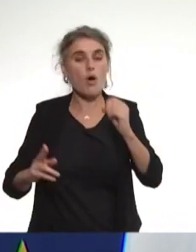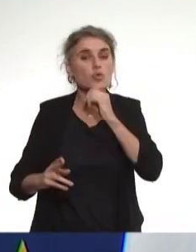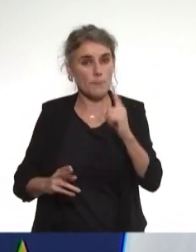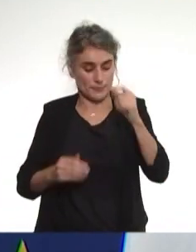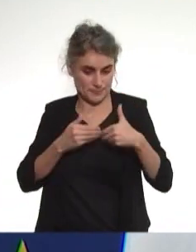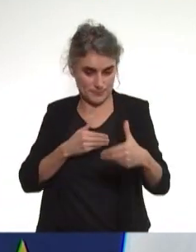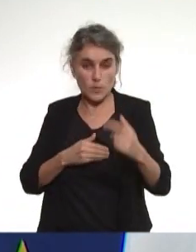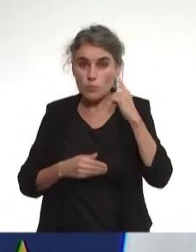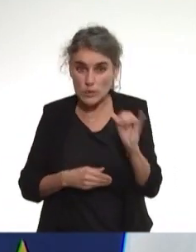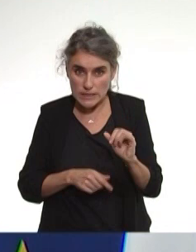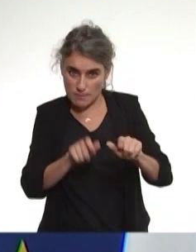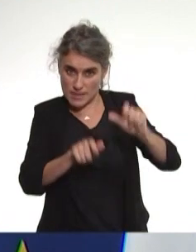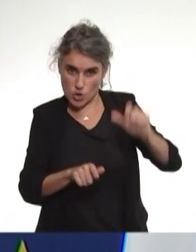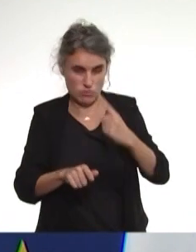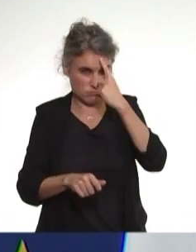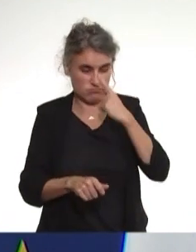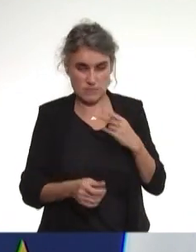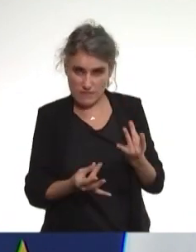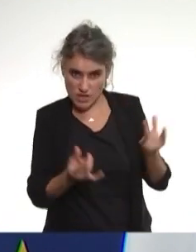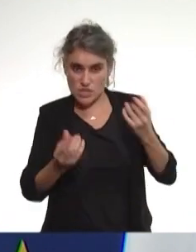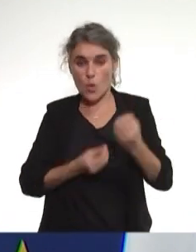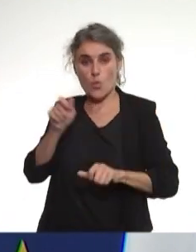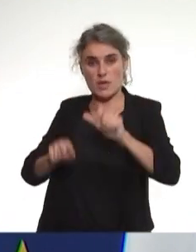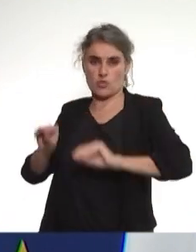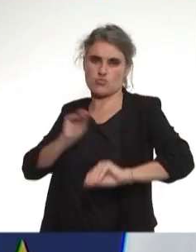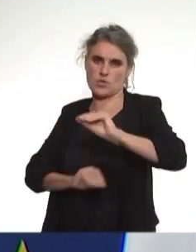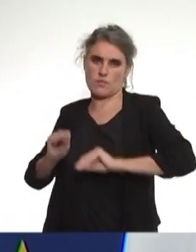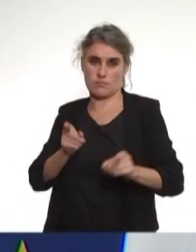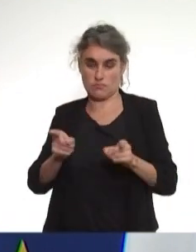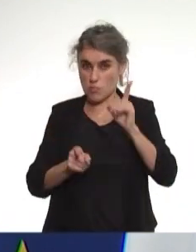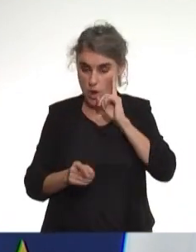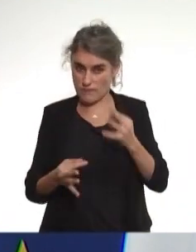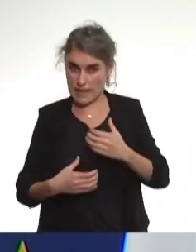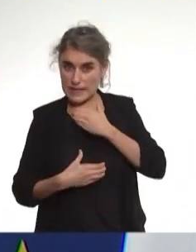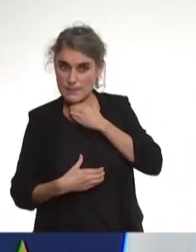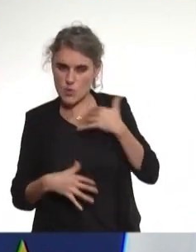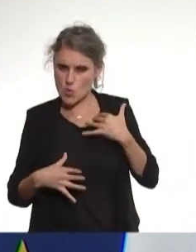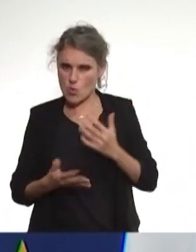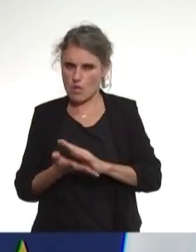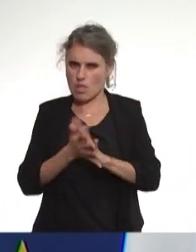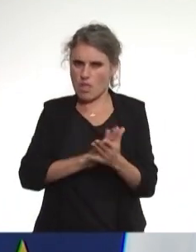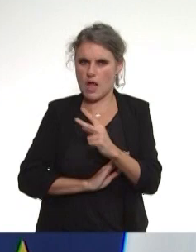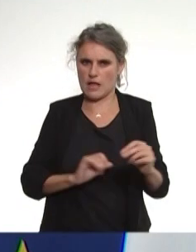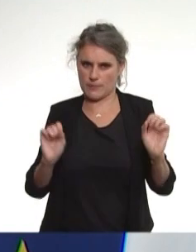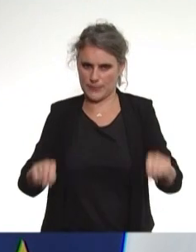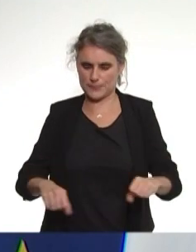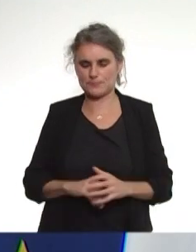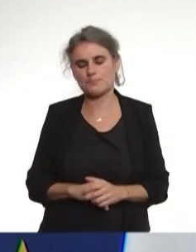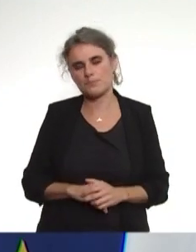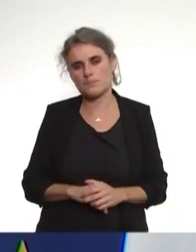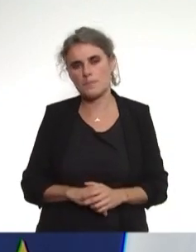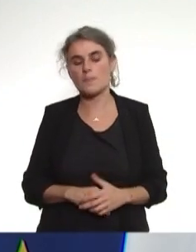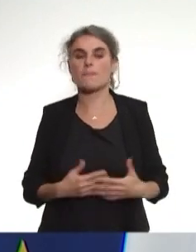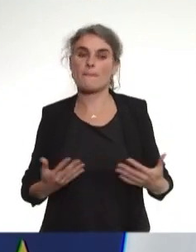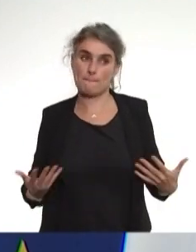et les soignants qui sont les personnes les plus fragiles au regard de la grippe sont les personnes qui font des formes graves j'invite à